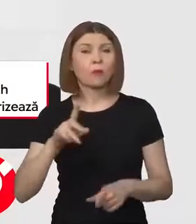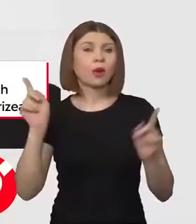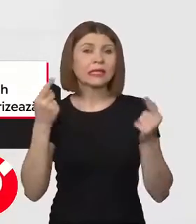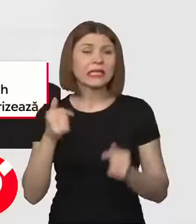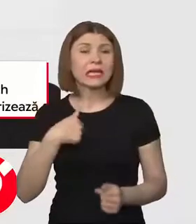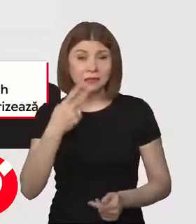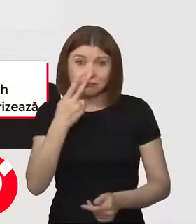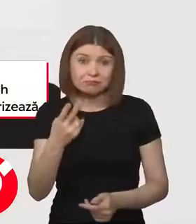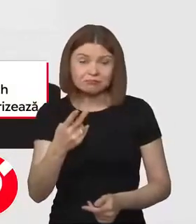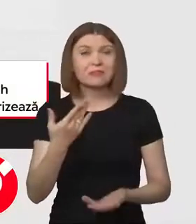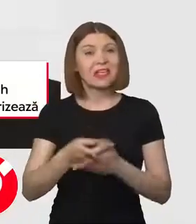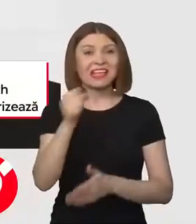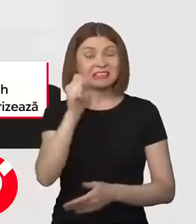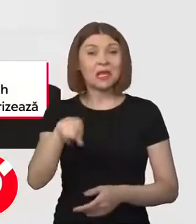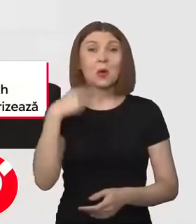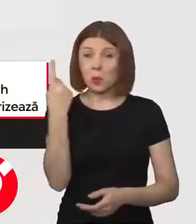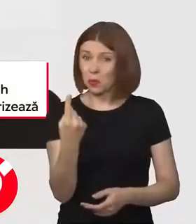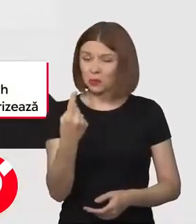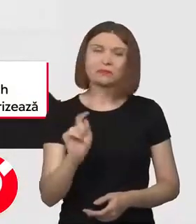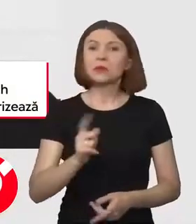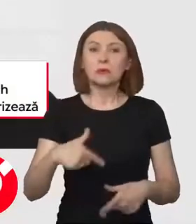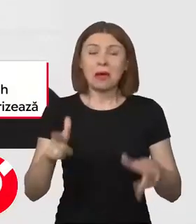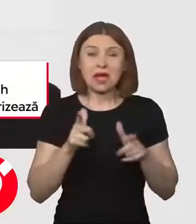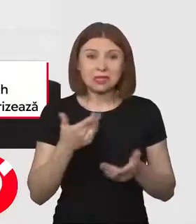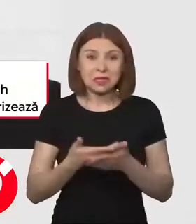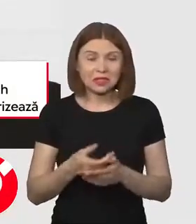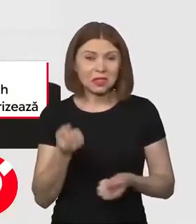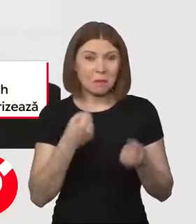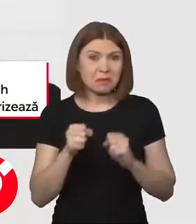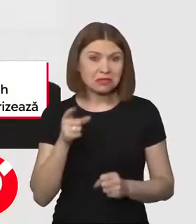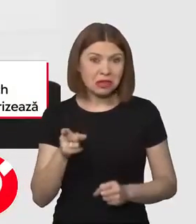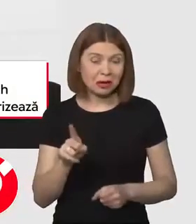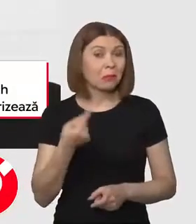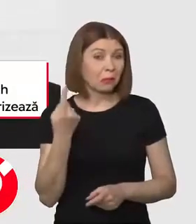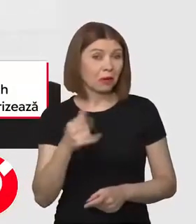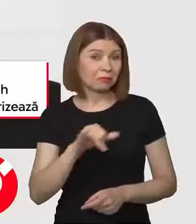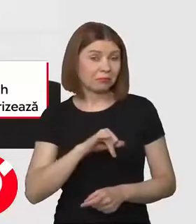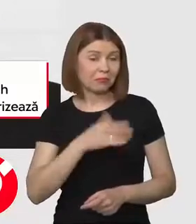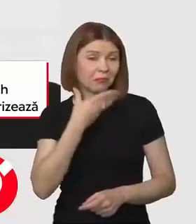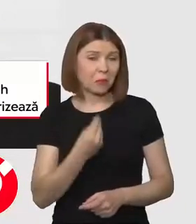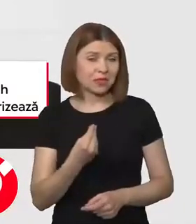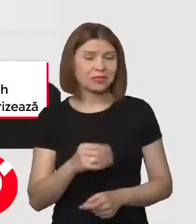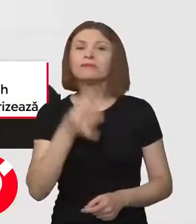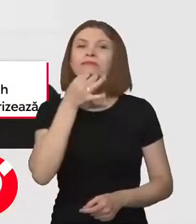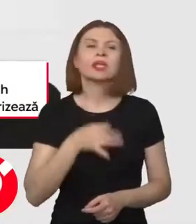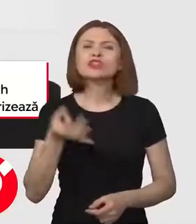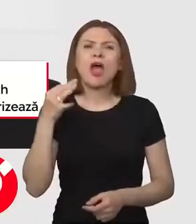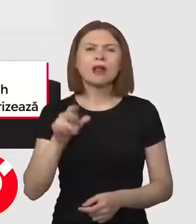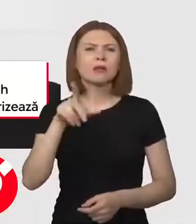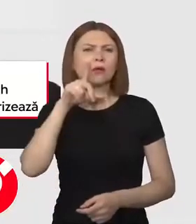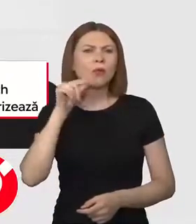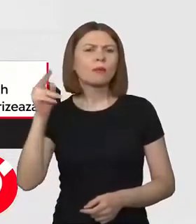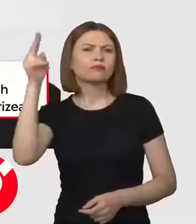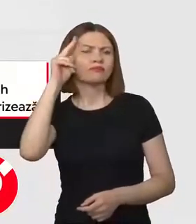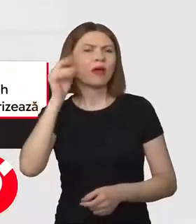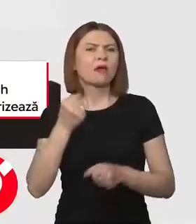favorit și uite că Ed Sheeran este unul dintre ei. Nu m-am așteptat la această mișcare, dar este una foarte frumoasă. Spune-mi ce alte vedete au